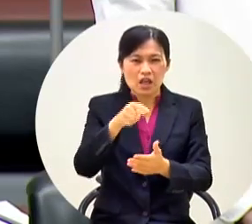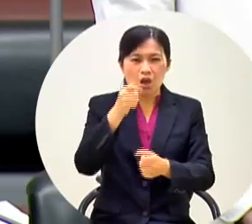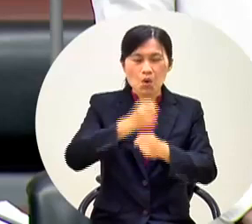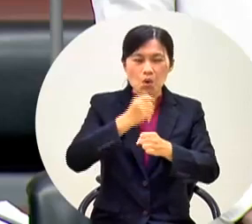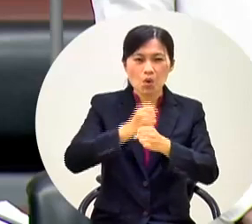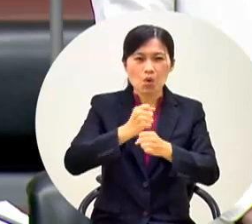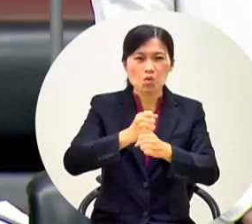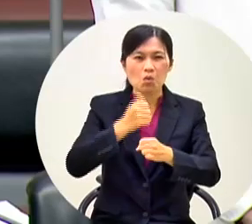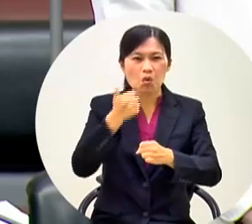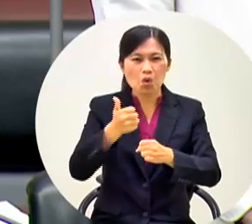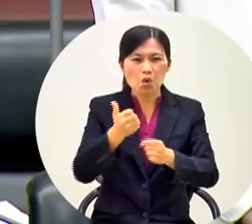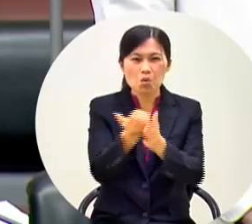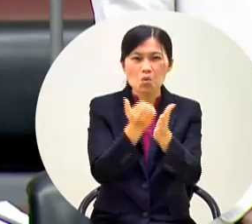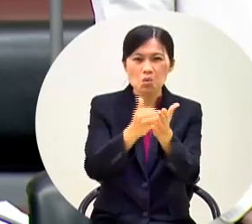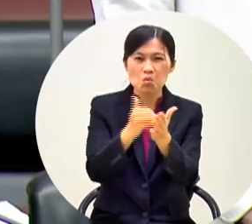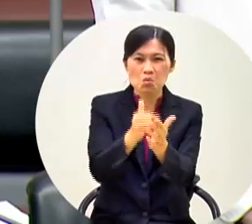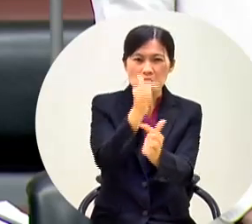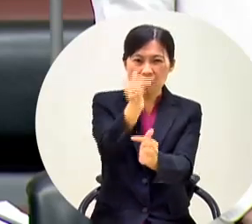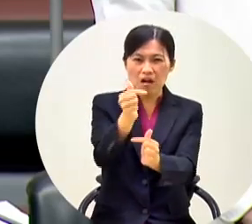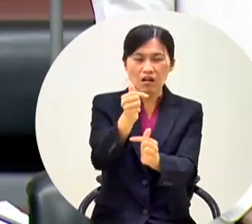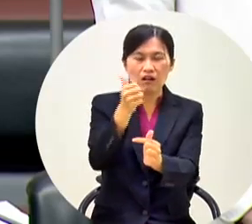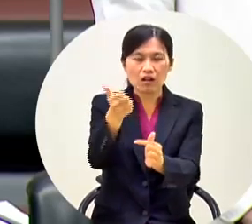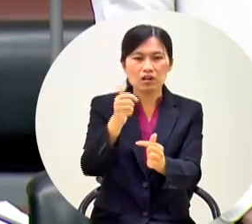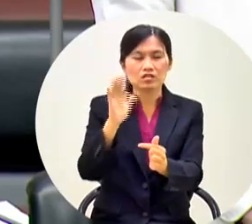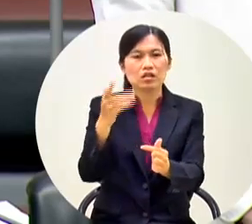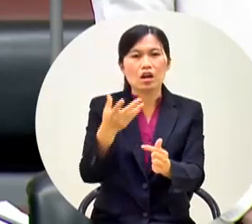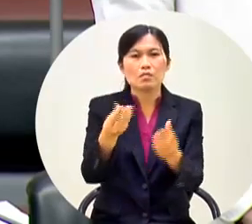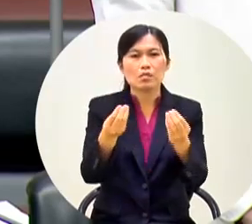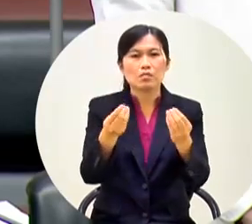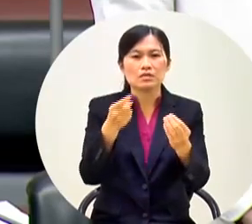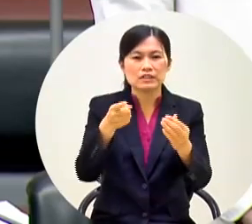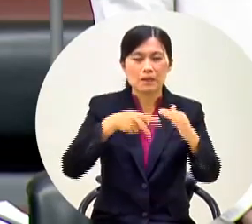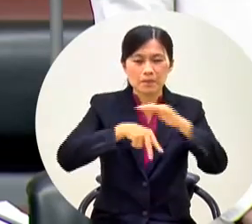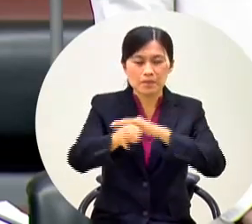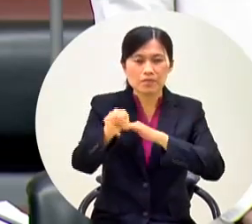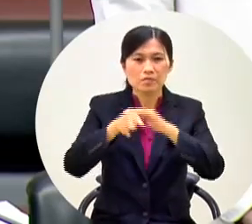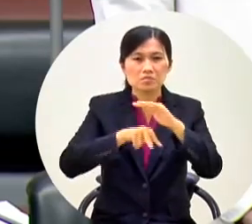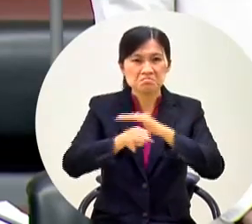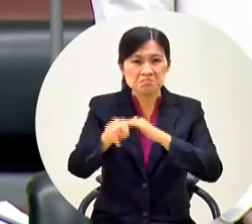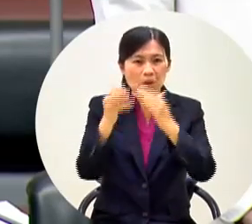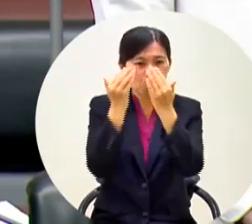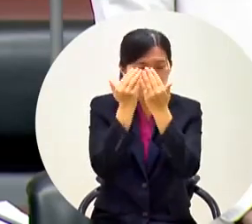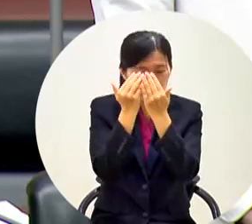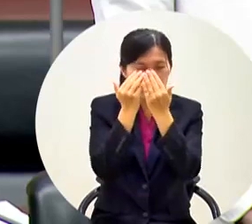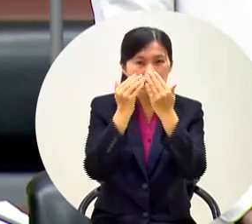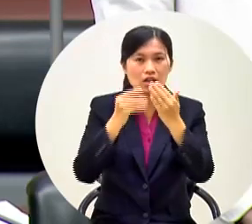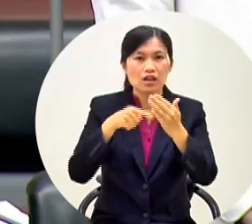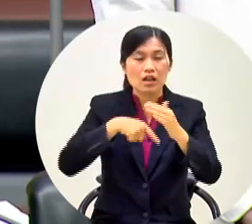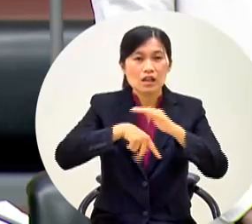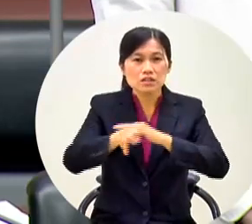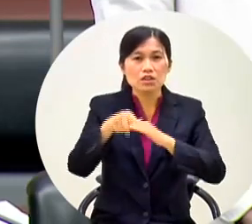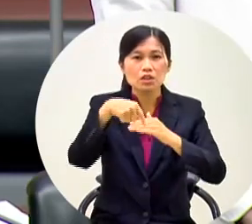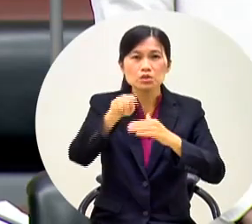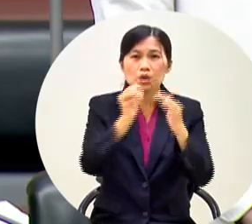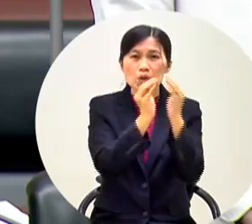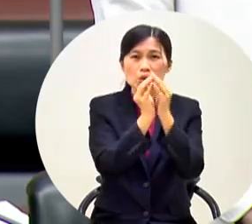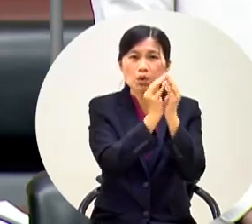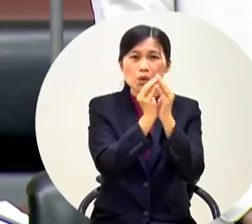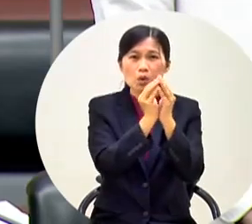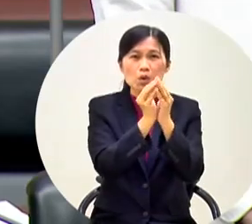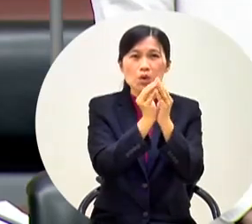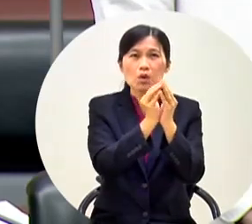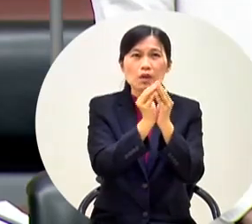有，他选择逃避，他选择跑去桃园两蒋叶林。很清